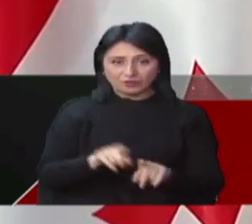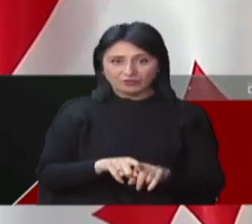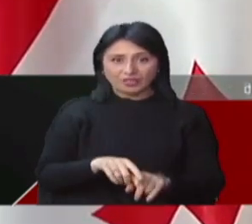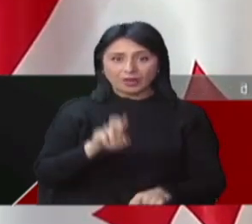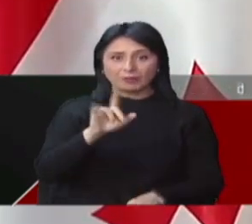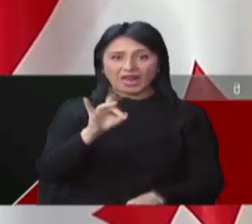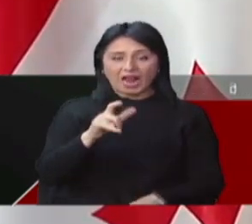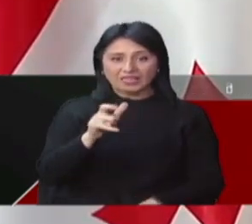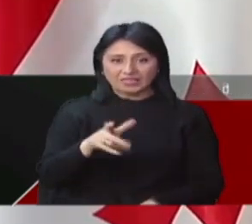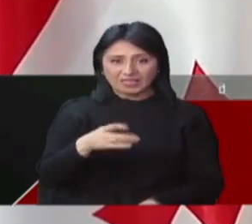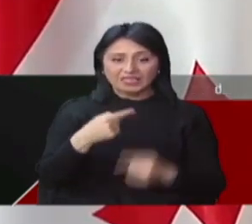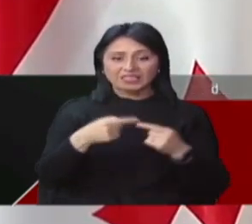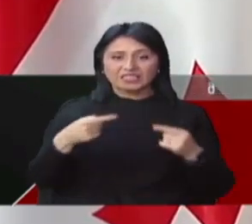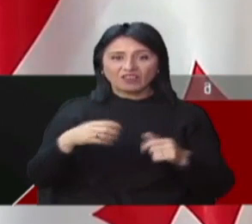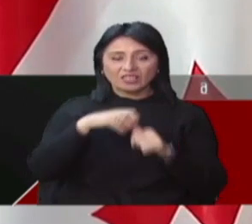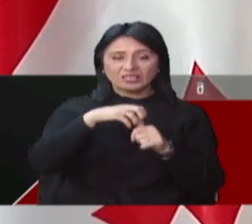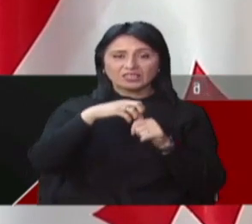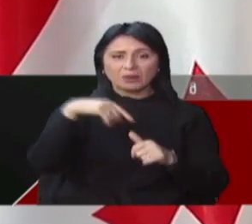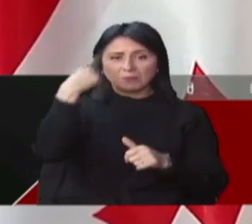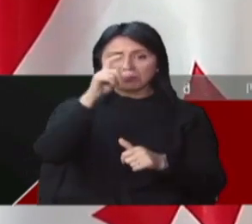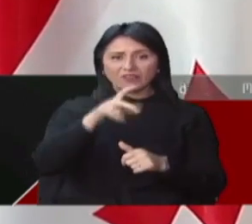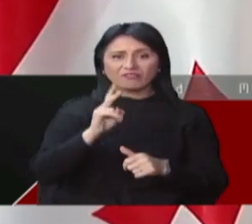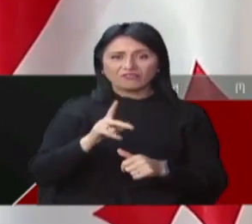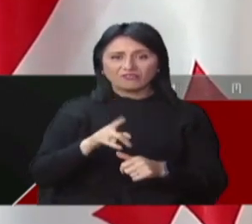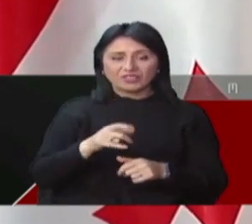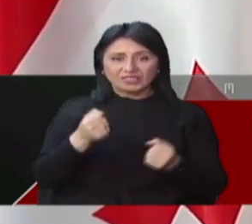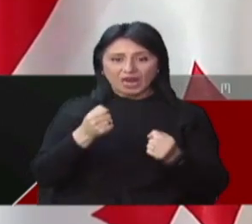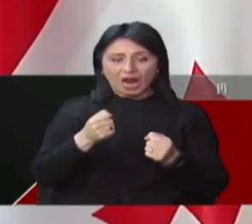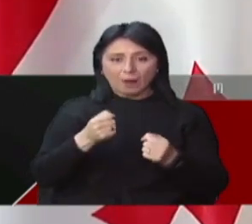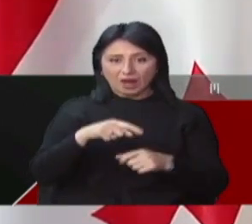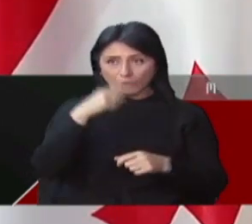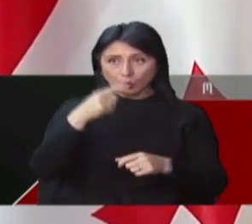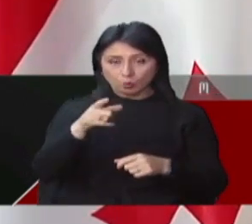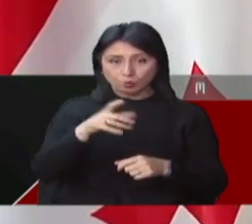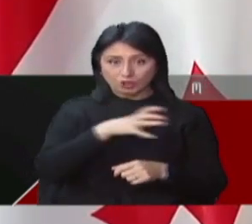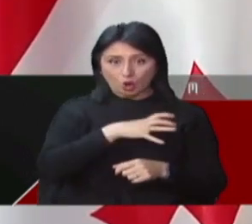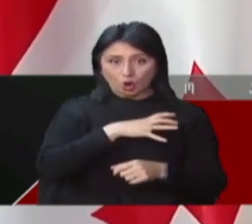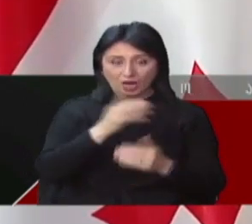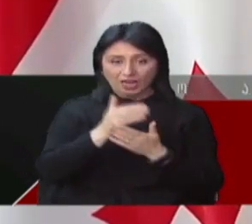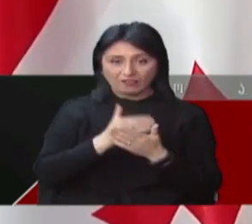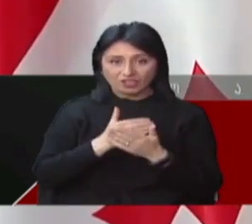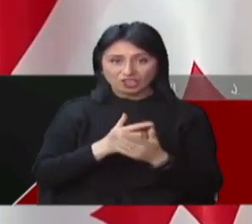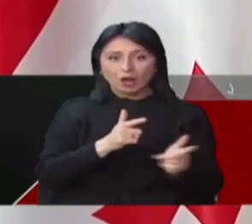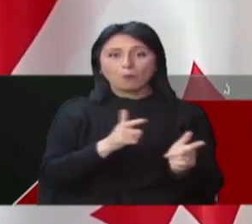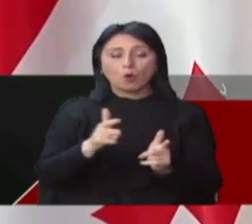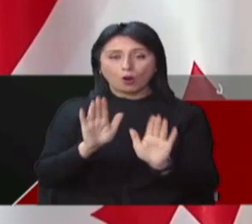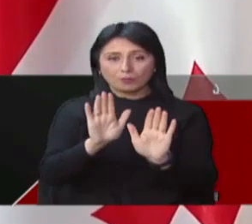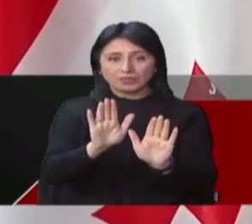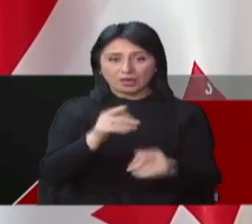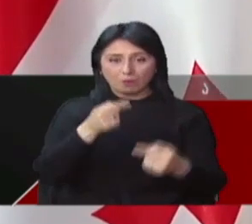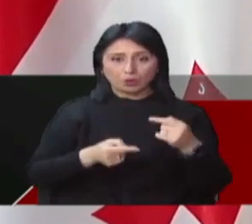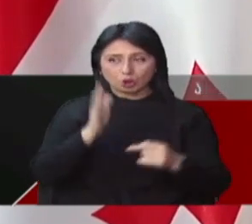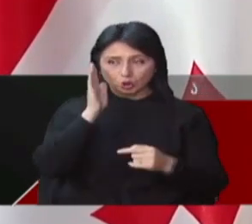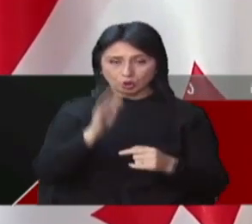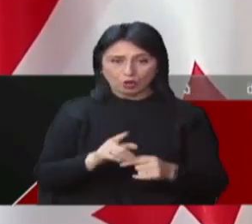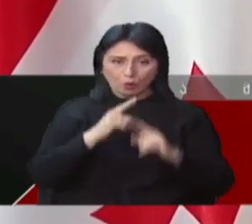რატი ბრეგაძეც, სხვადასხვა მაღალი თანამდებობის პირები, ვინც ამაგრებენ რუს ოლიგარქიულ რეჟიმს, მოემზადეთ, ბრძოლა